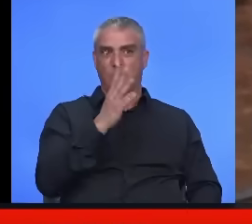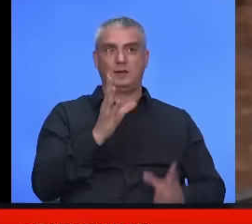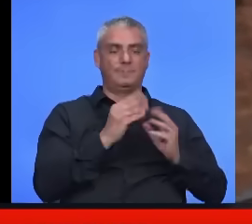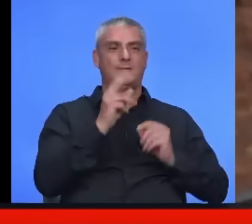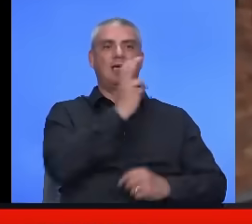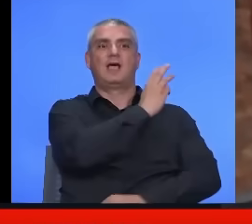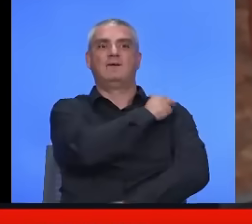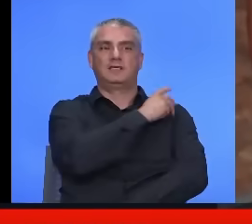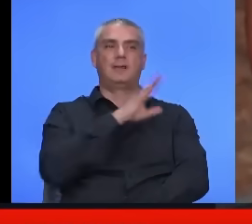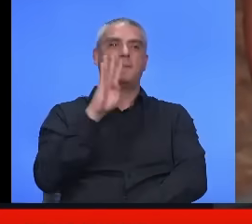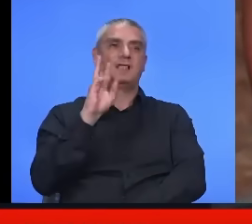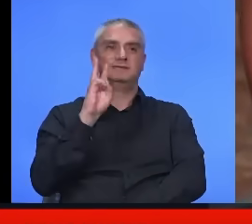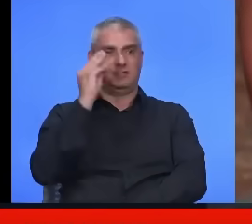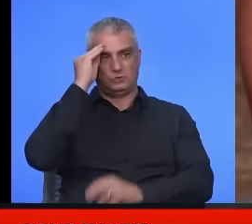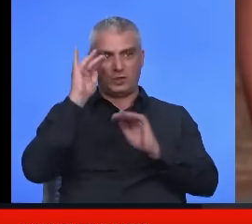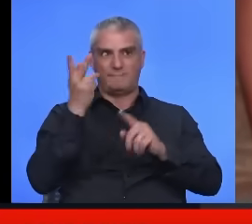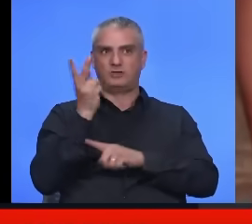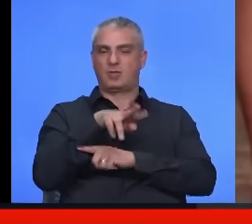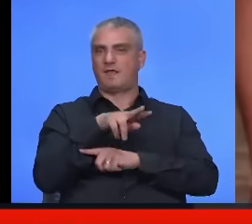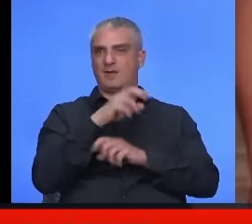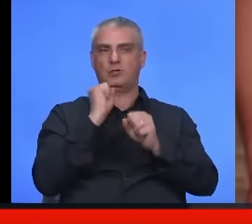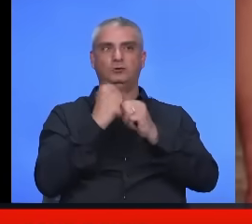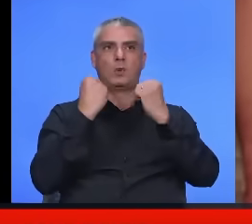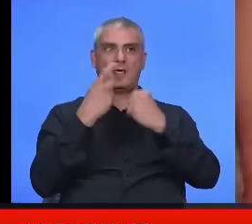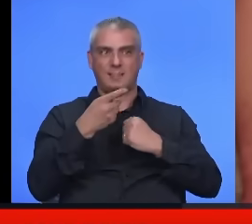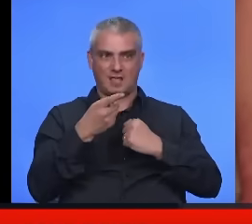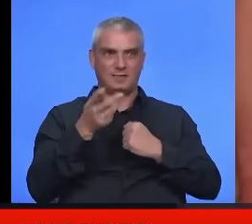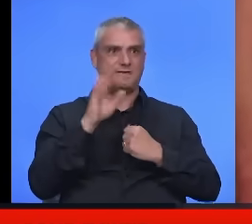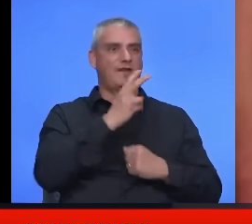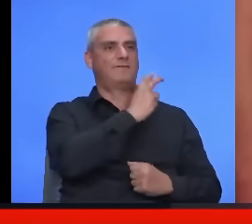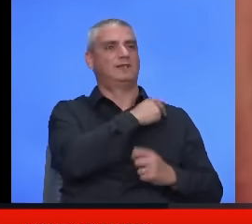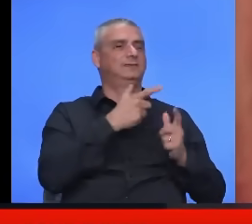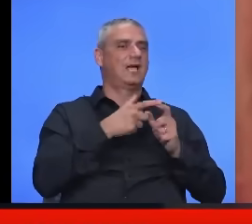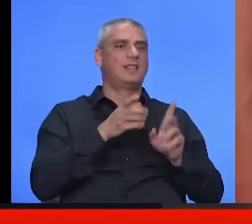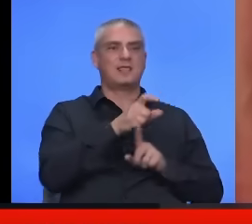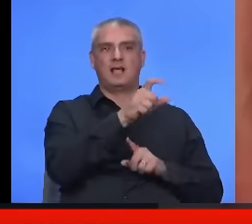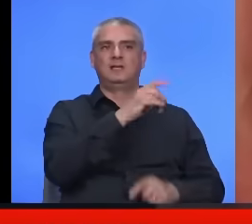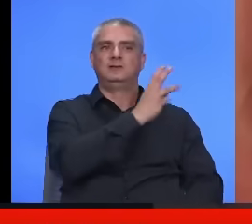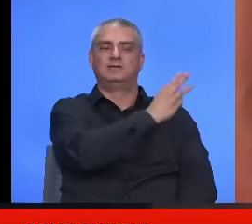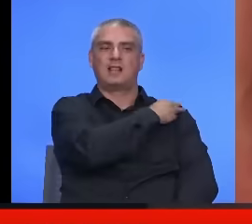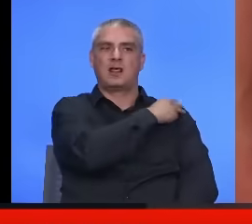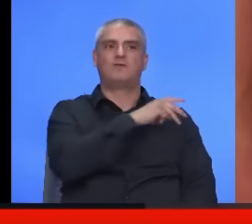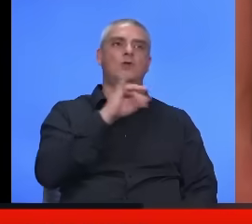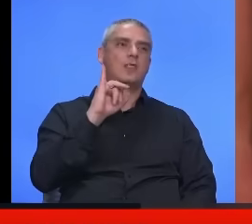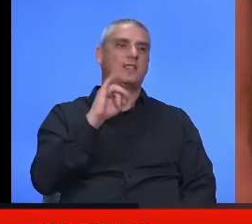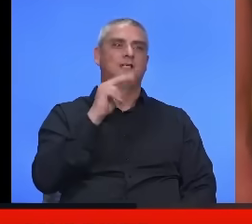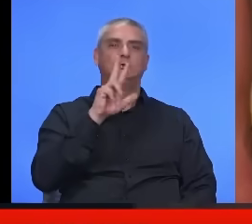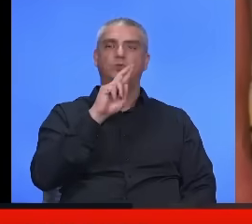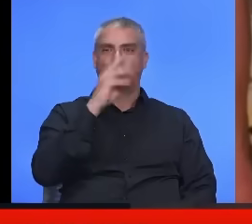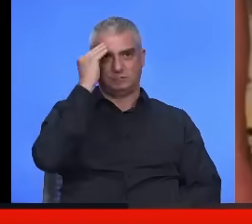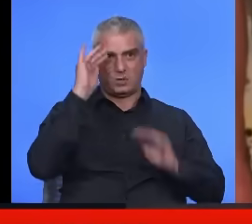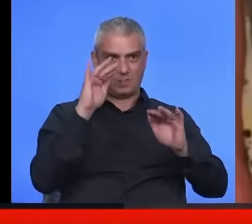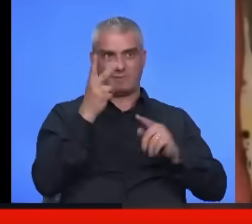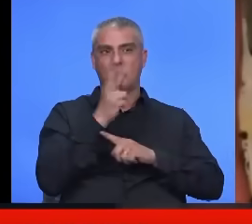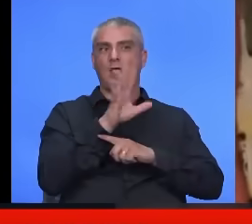רב סרן בנייה שראל, זכרו לברכה, שנפל בצוק איתן, ומפקד סיירת הנחל, סגן אלוף יונתן צור, זכרו לברכה, שנהרג